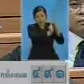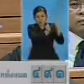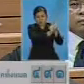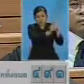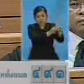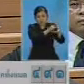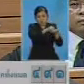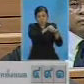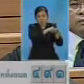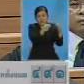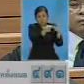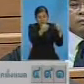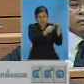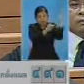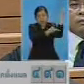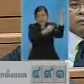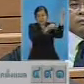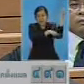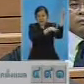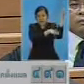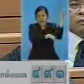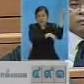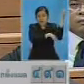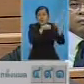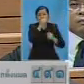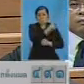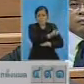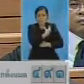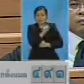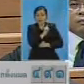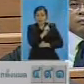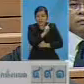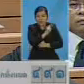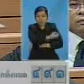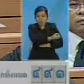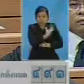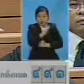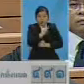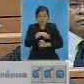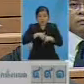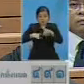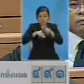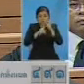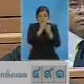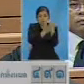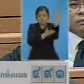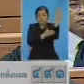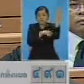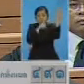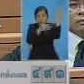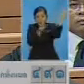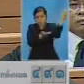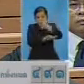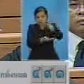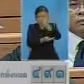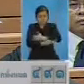วุฒิจะแก้ปัญหายางพาราบอกยังไงครับบอกให้ไปโค่นยางคนภาคใต้